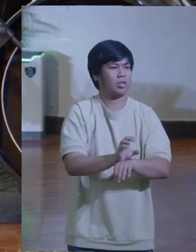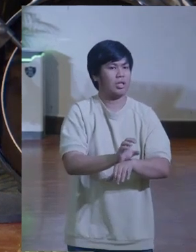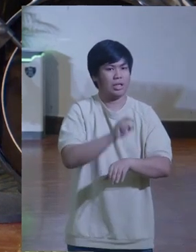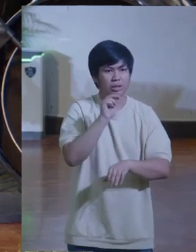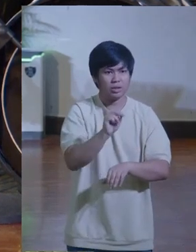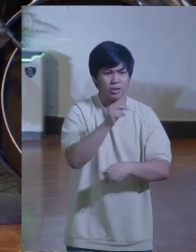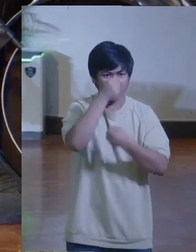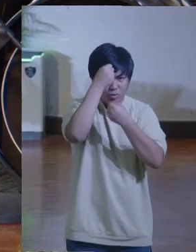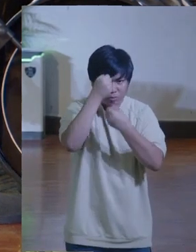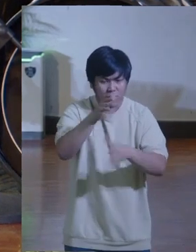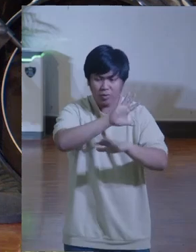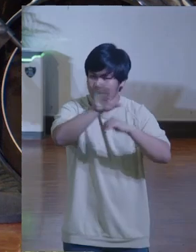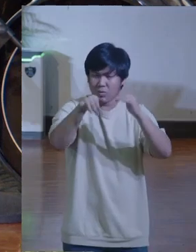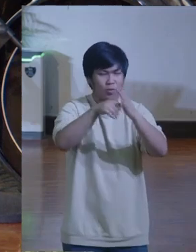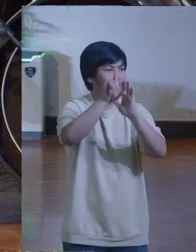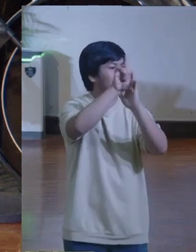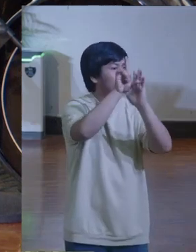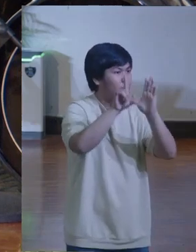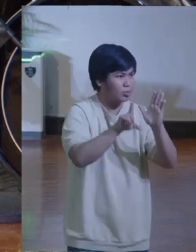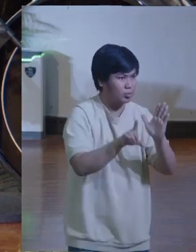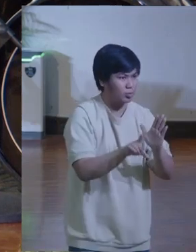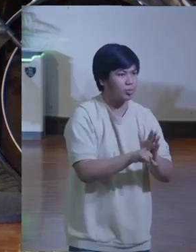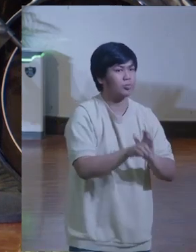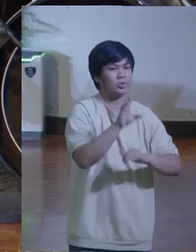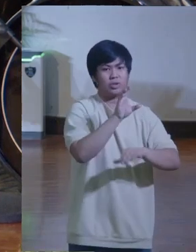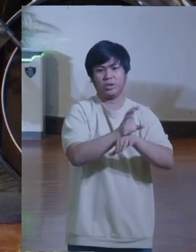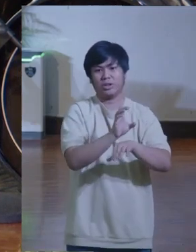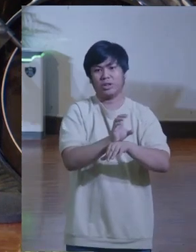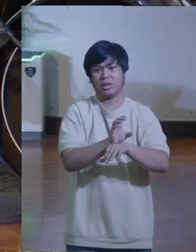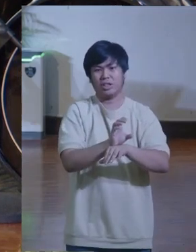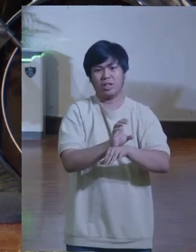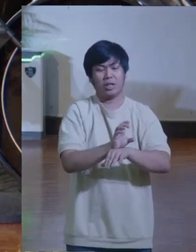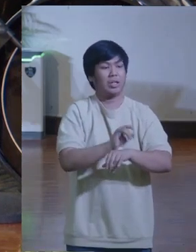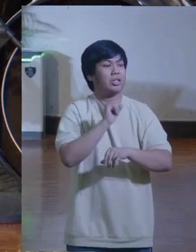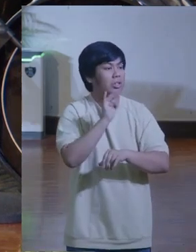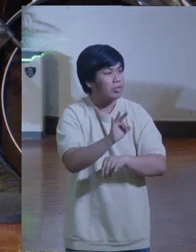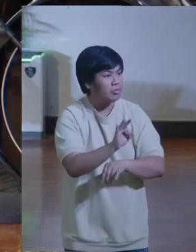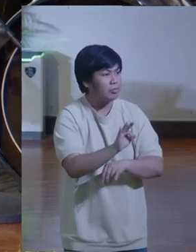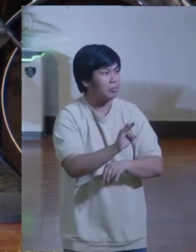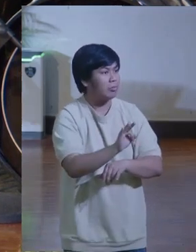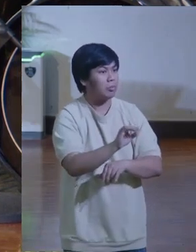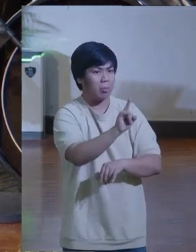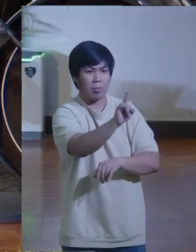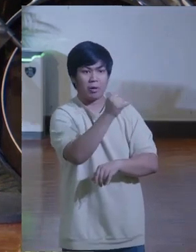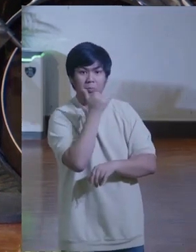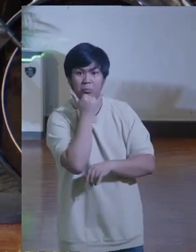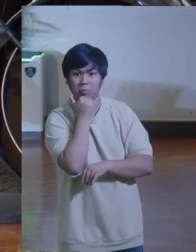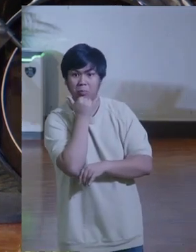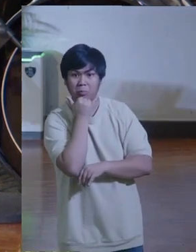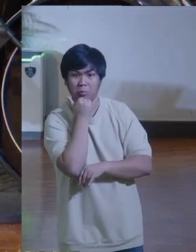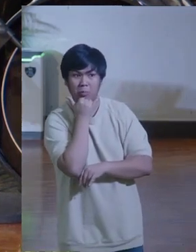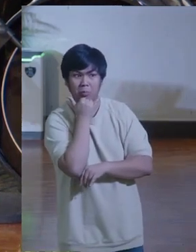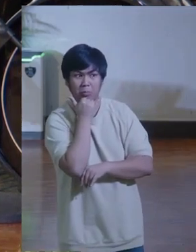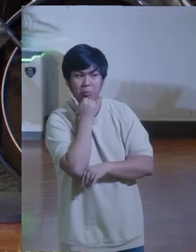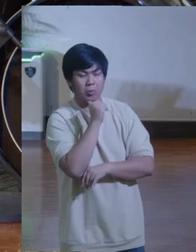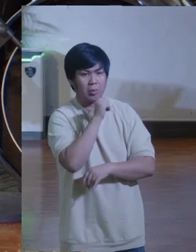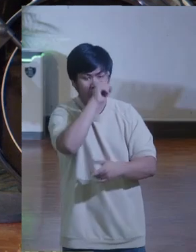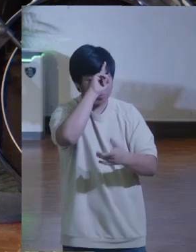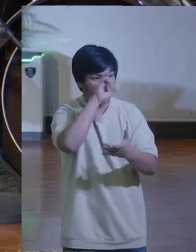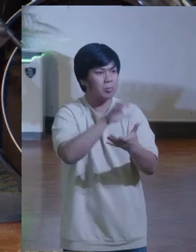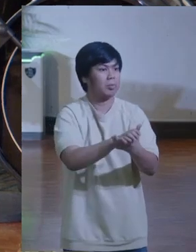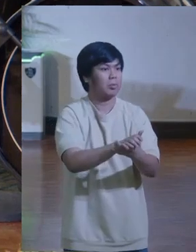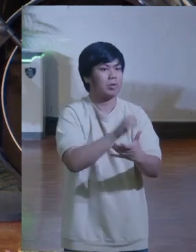lahat ng mga batas ay kailangan sundin. At kapag inyong nabali, hindi